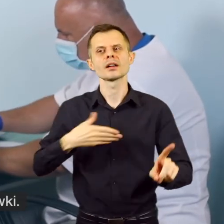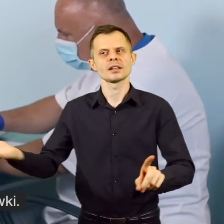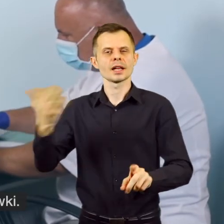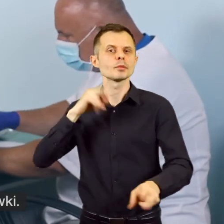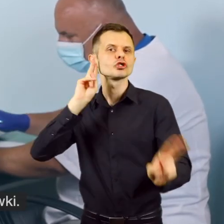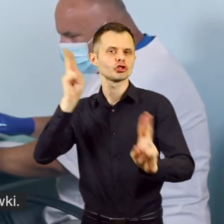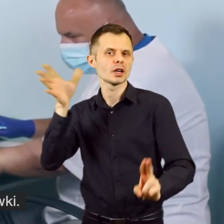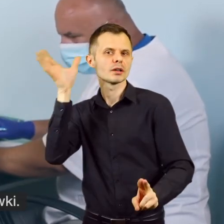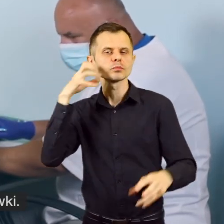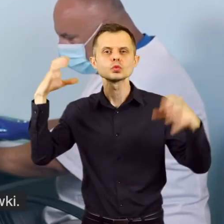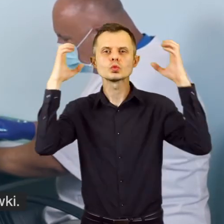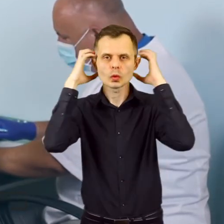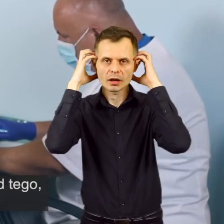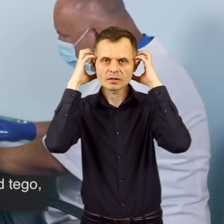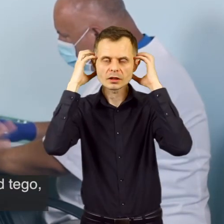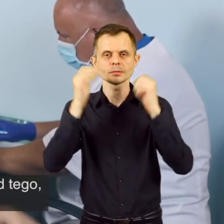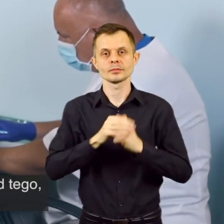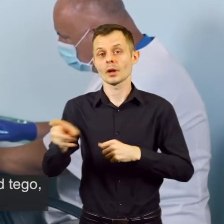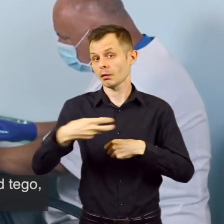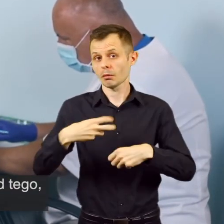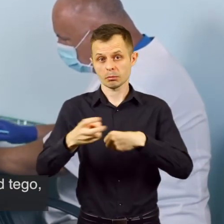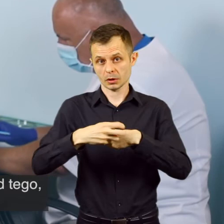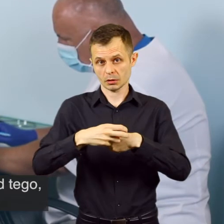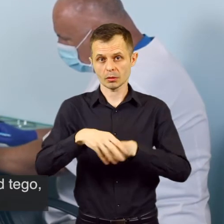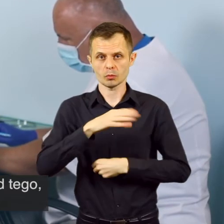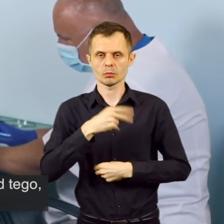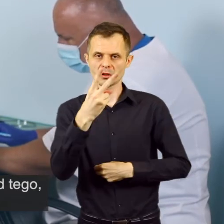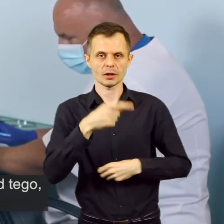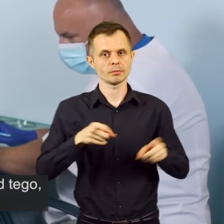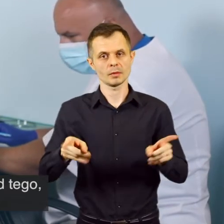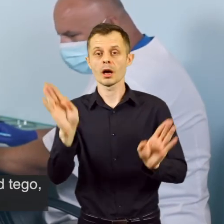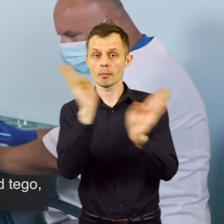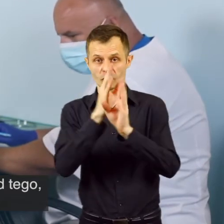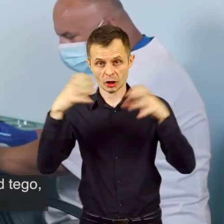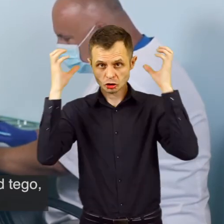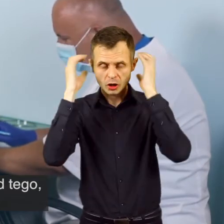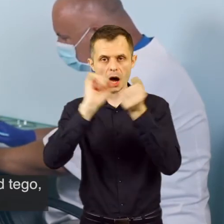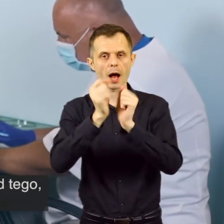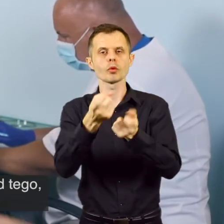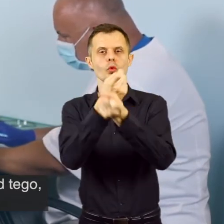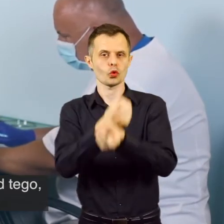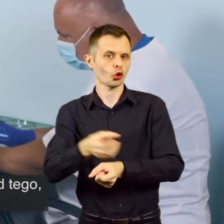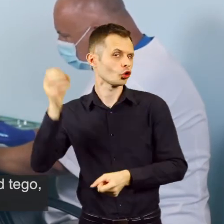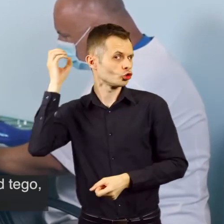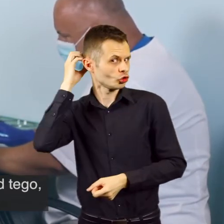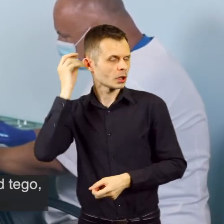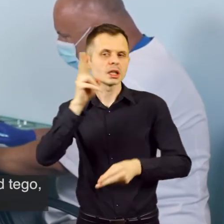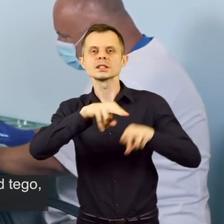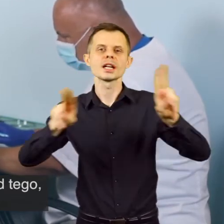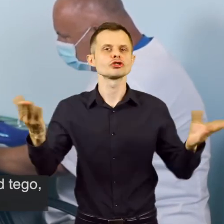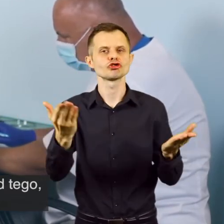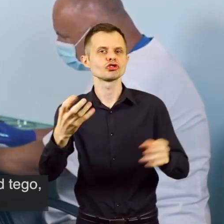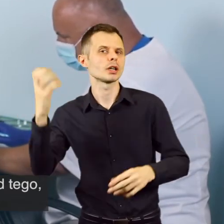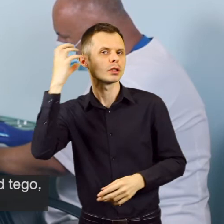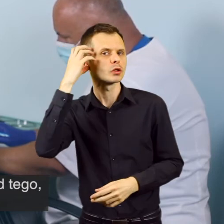do ucha poprzez słuchawki. Możemy to badanie przeprowadzić drogą powietrzną i kostną w zależności od tego, gdzie